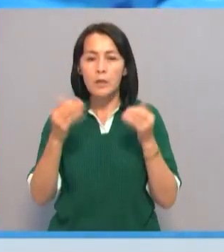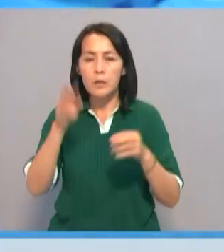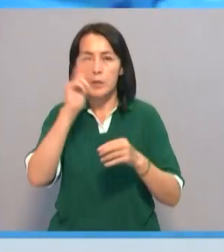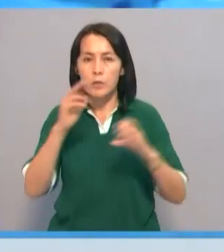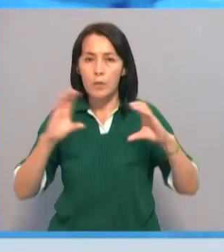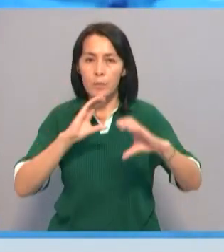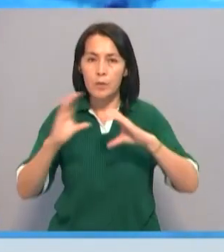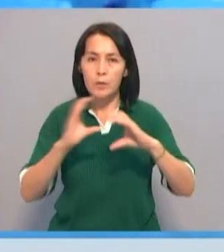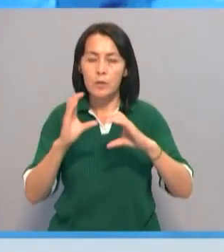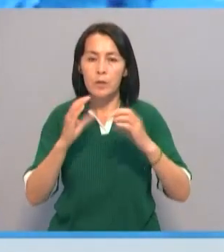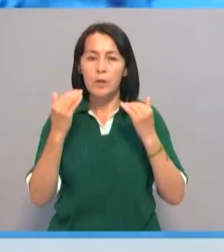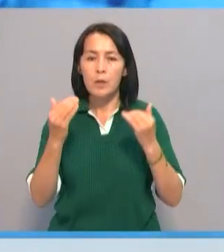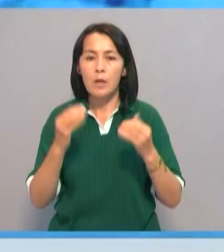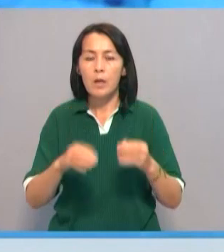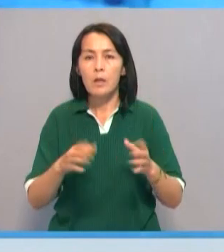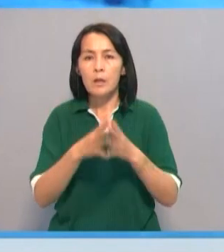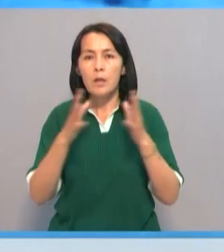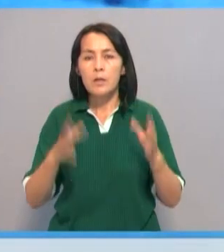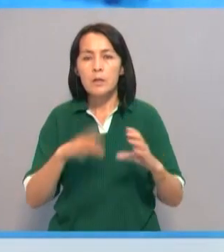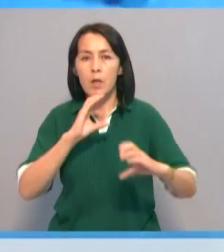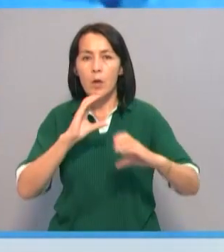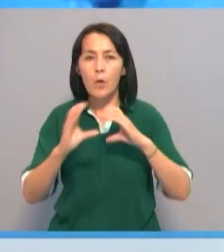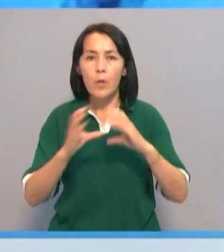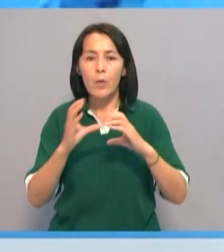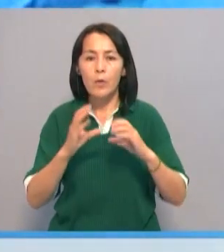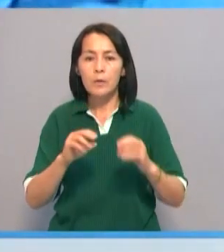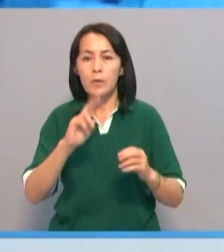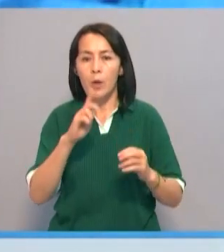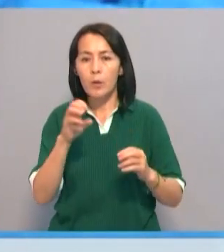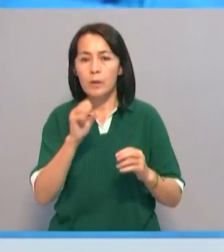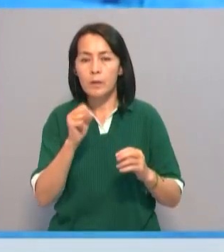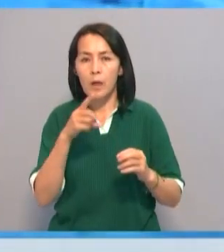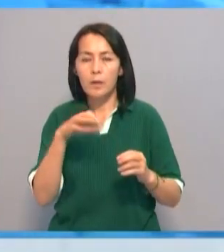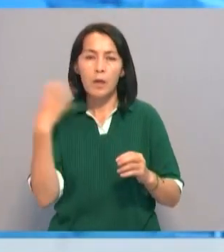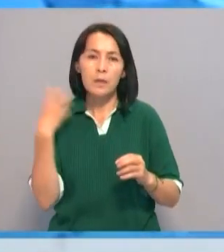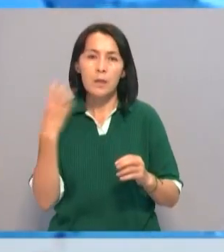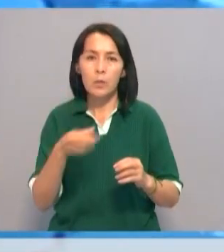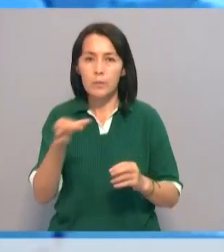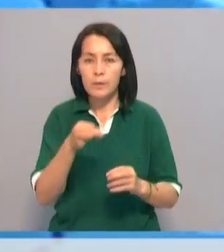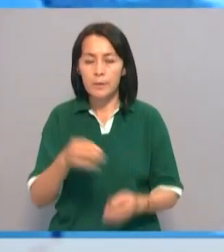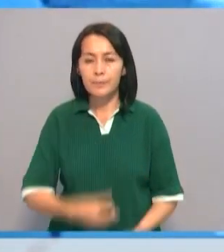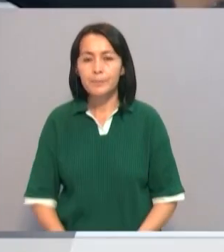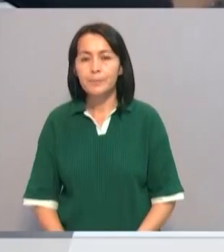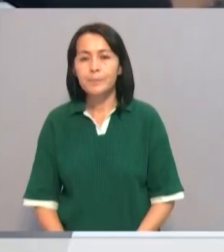Учебное заведение находится на базе университета Куркыт-Ата в Кызыларде.